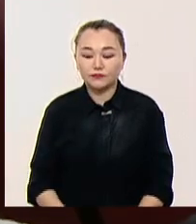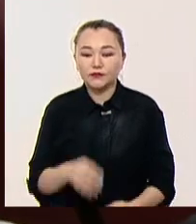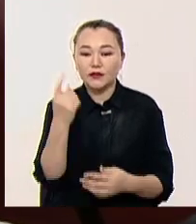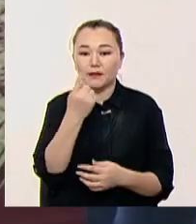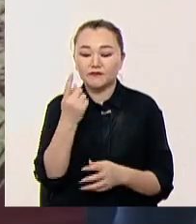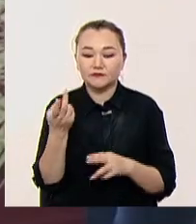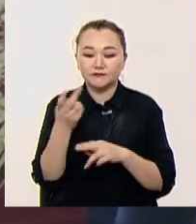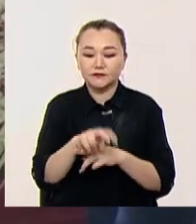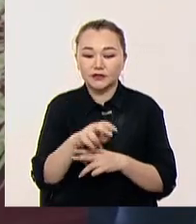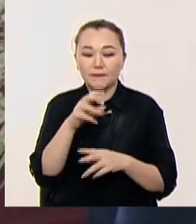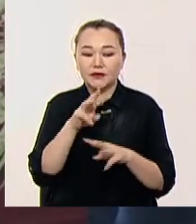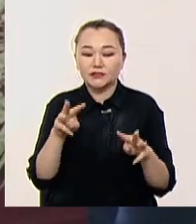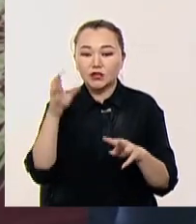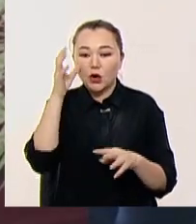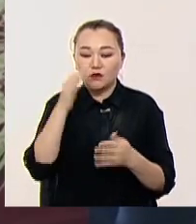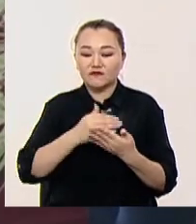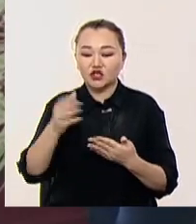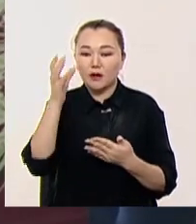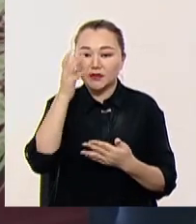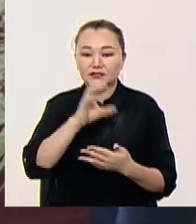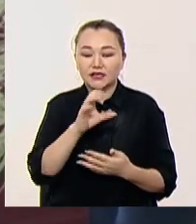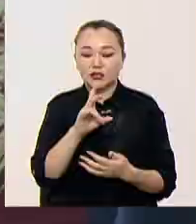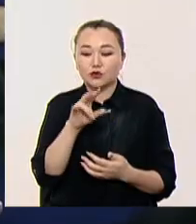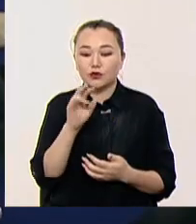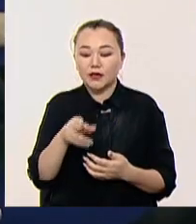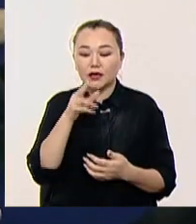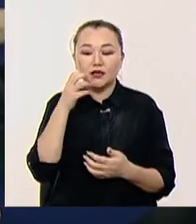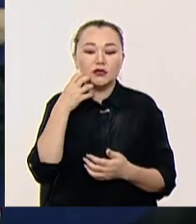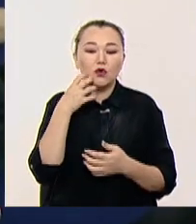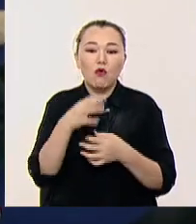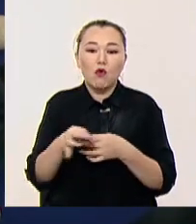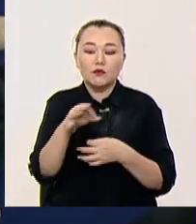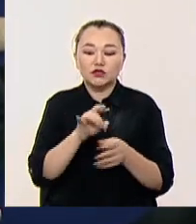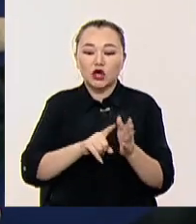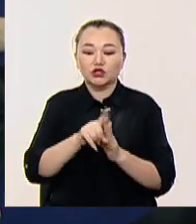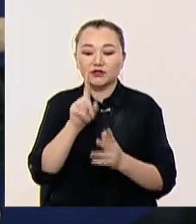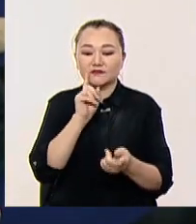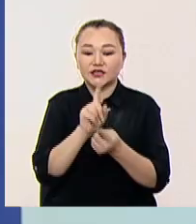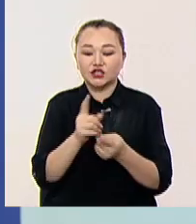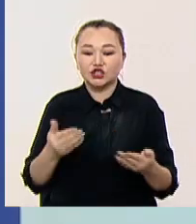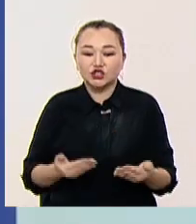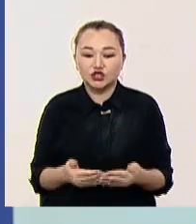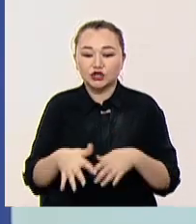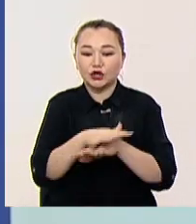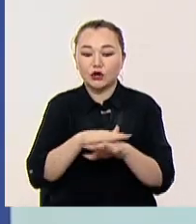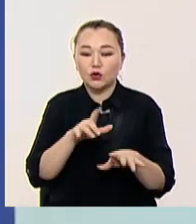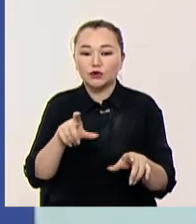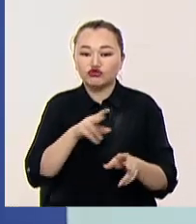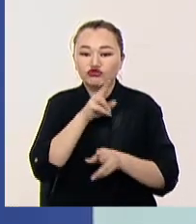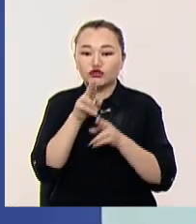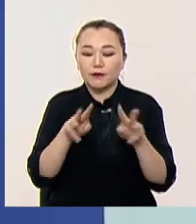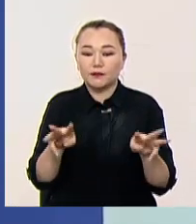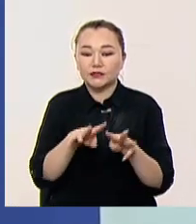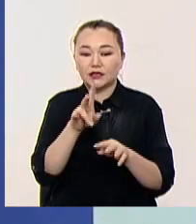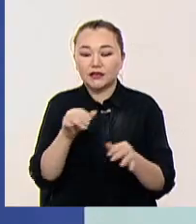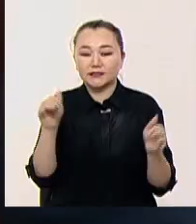Первый визит министра науки и высшего образования Саясата Нурбека в Кызылординскую область начался со встречи с жителями. Люди пожаловались министру